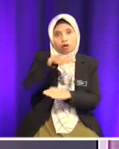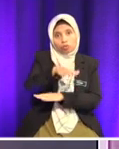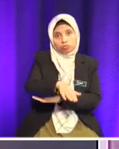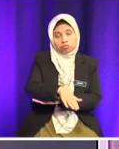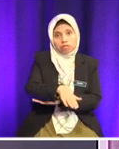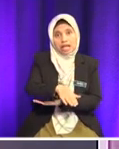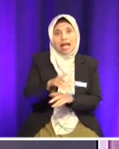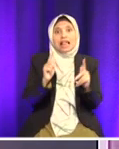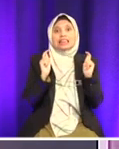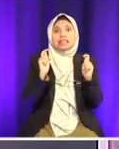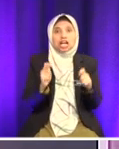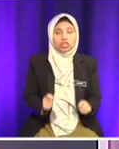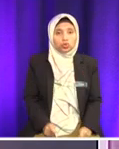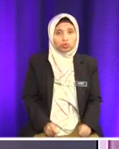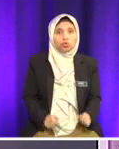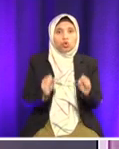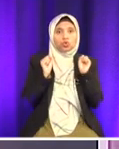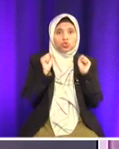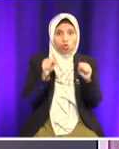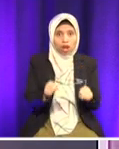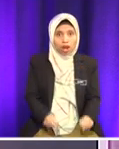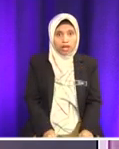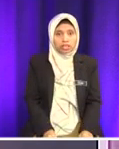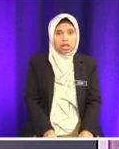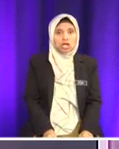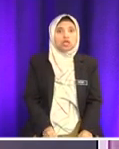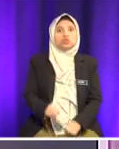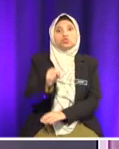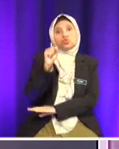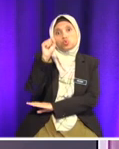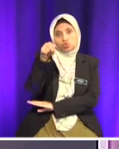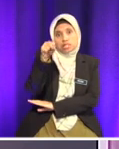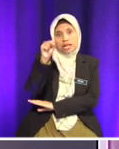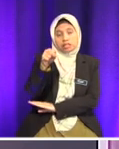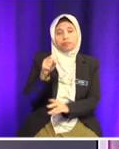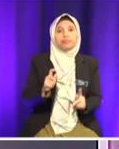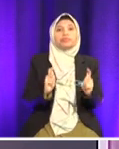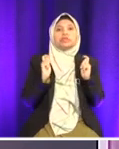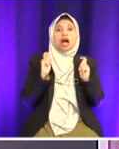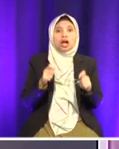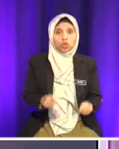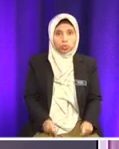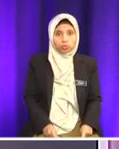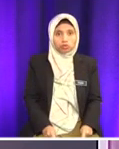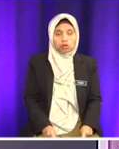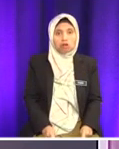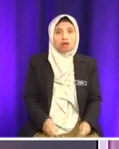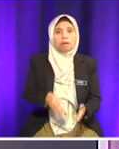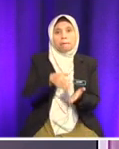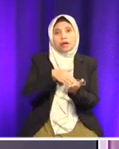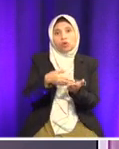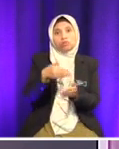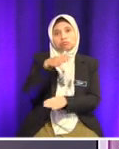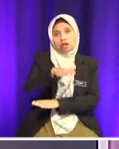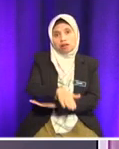bertajuk salat sunat tahajud Apa itu salat sunat tahajud salat sunat tahajud bangun malam itu dengan niat